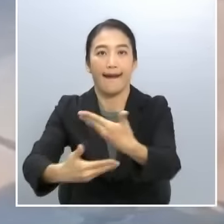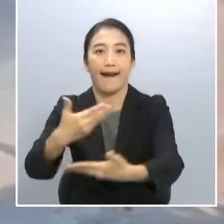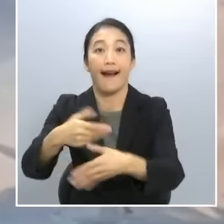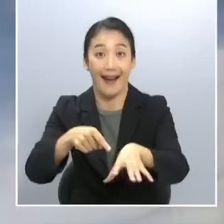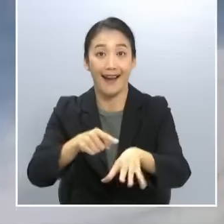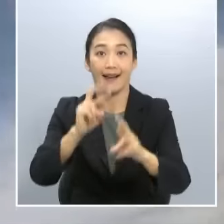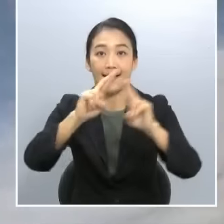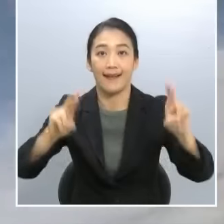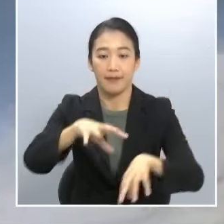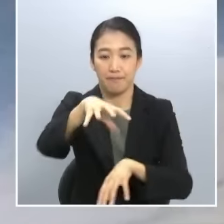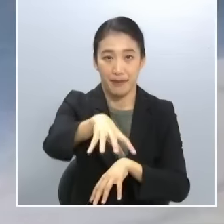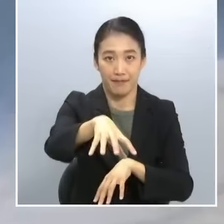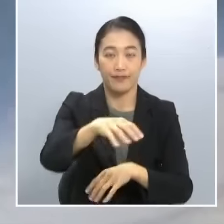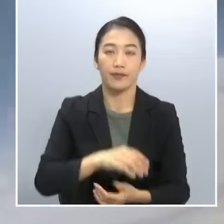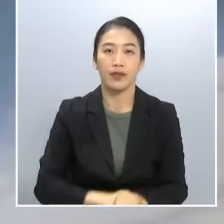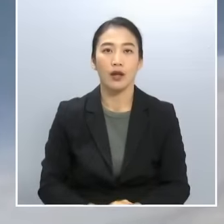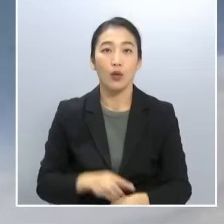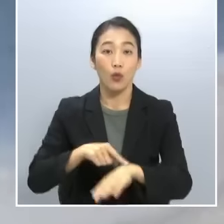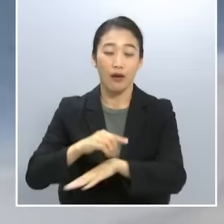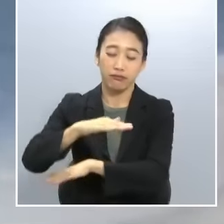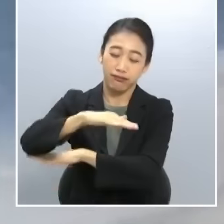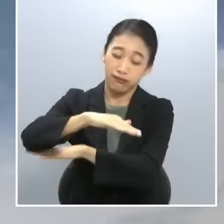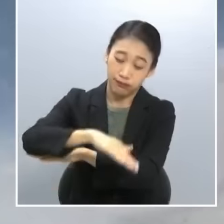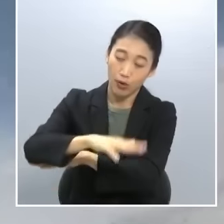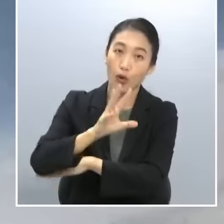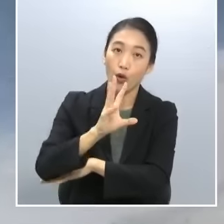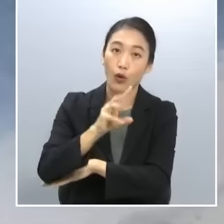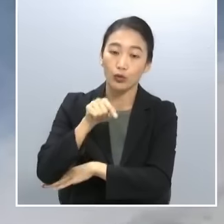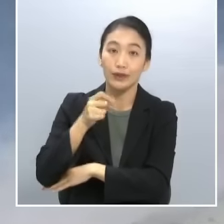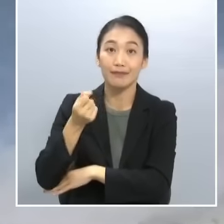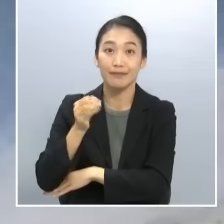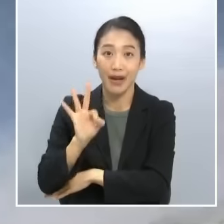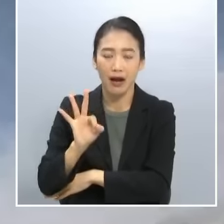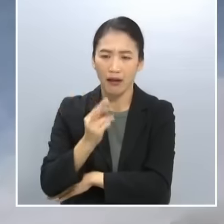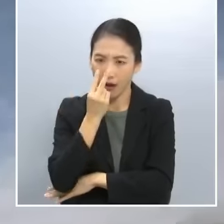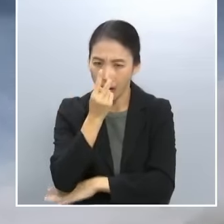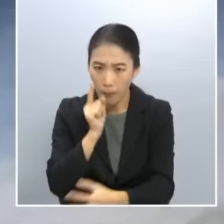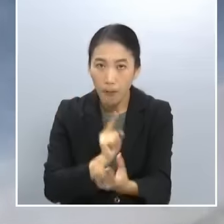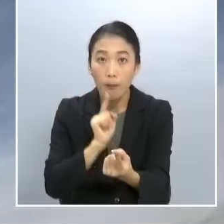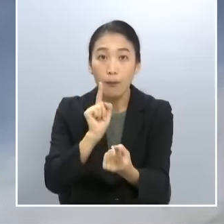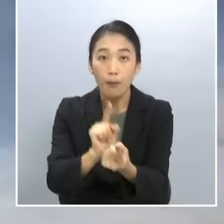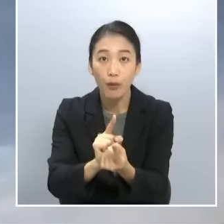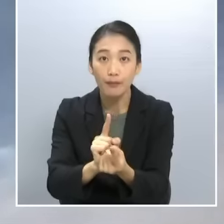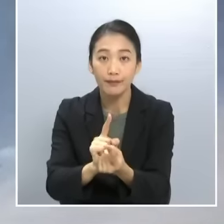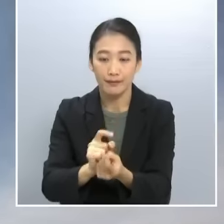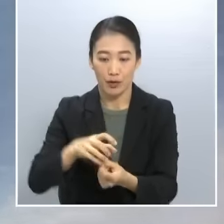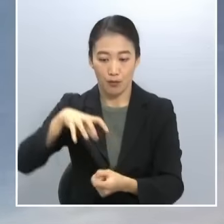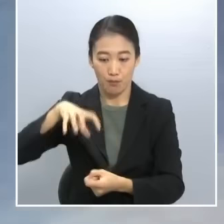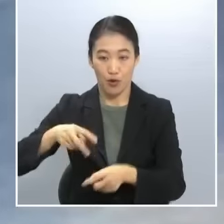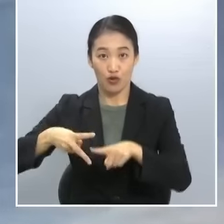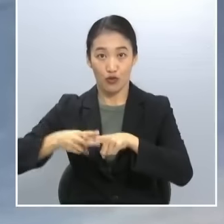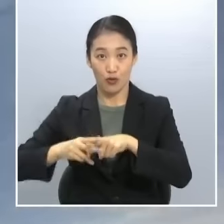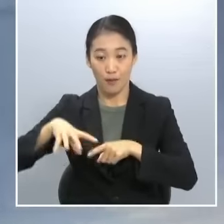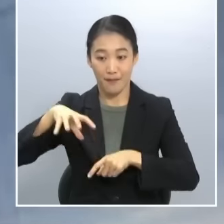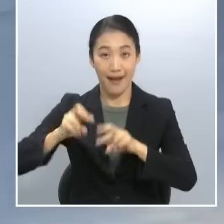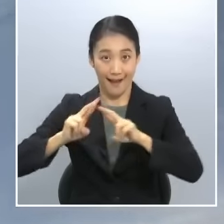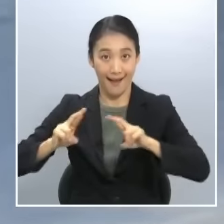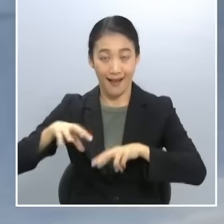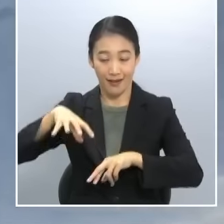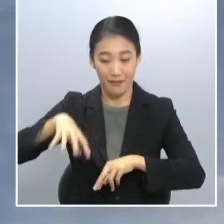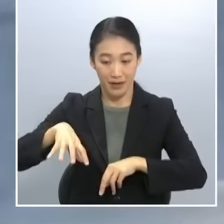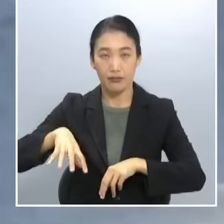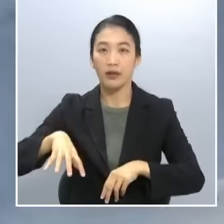นกับ 19นก็จะเห็นรถกระบะตู้ทึบคันนึงครับจอดอยู่ด้านหน้าอู่ของช่างกิตก็เชื่อว่าเป็นรถของช่างกฤษ